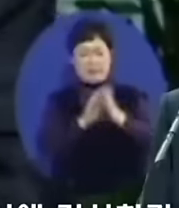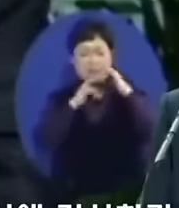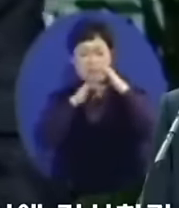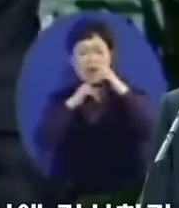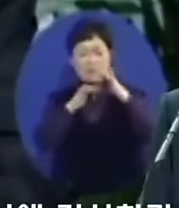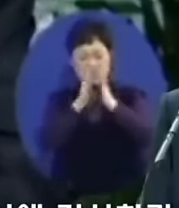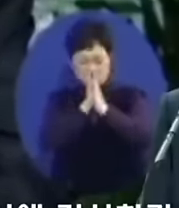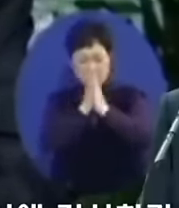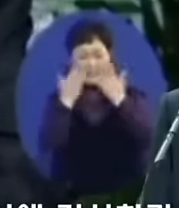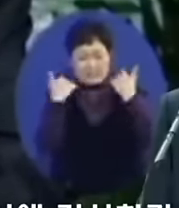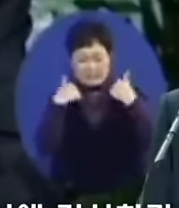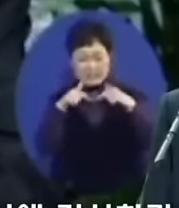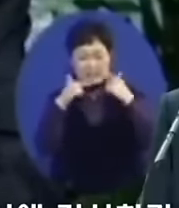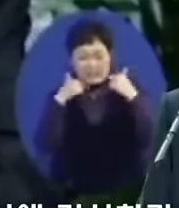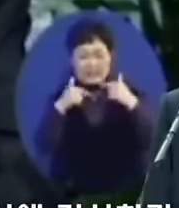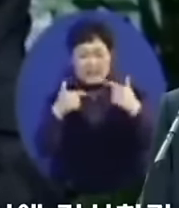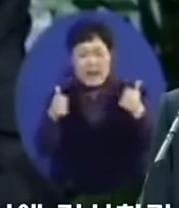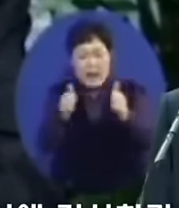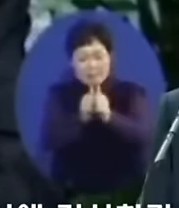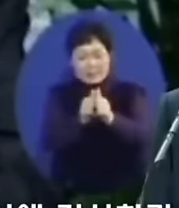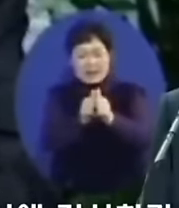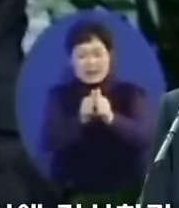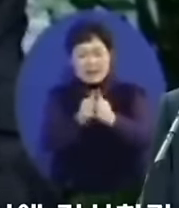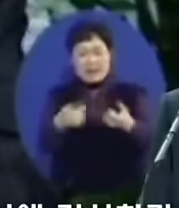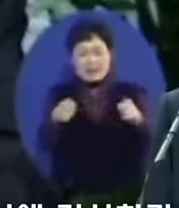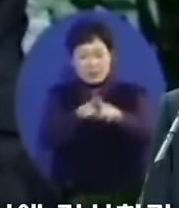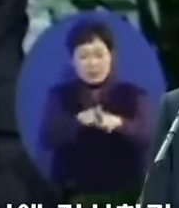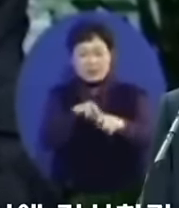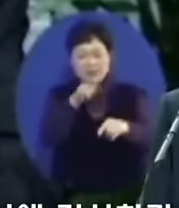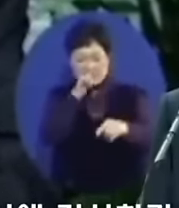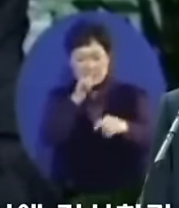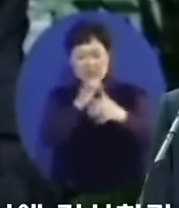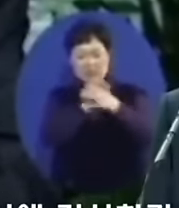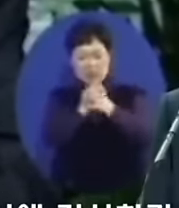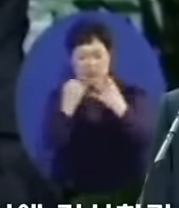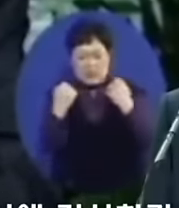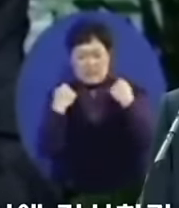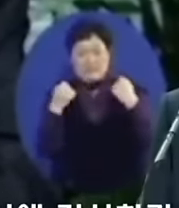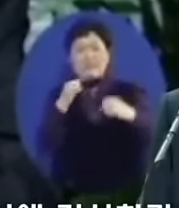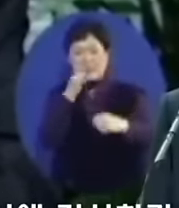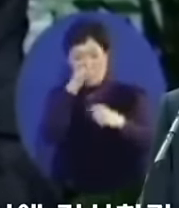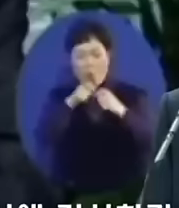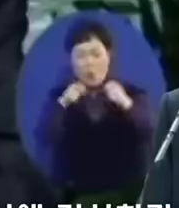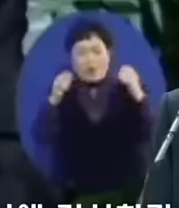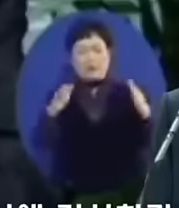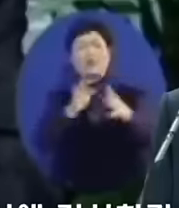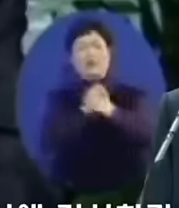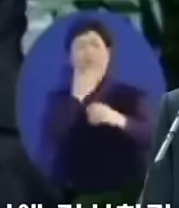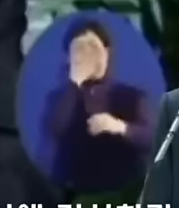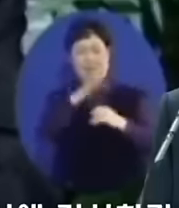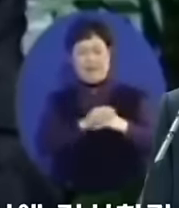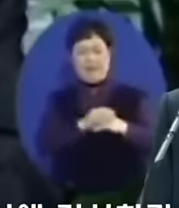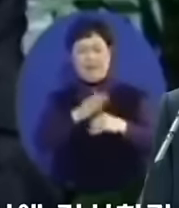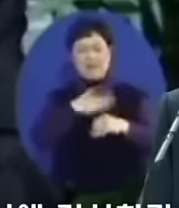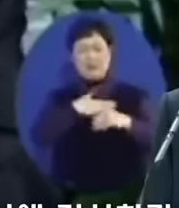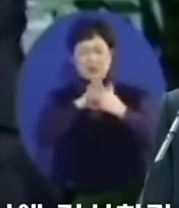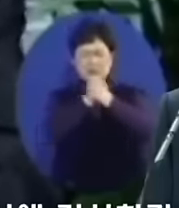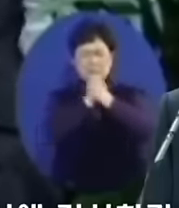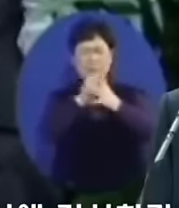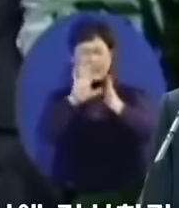기도가 늘 섞여 있어야 기도가 윤기가 나고 활기가 있고 오래 기도할 수 있는 것입니다. 저도 기도할